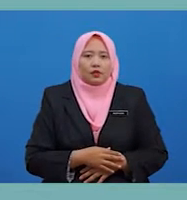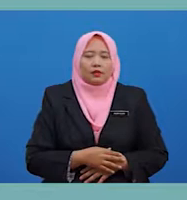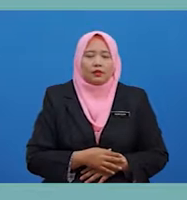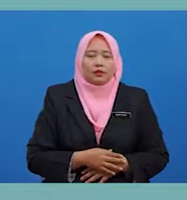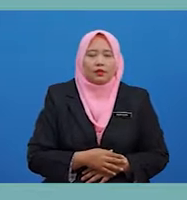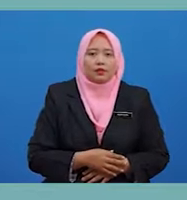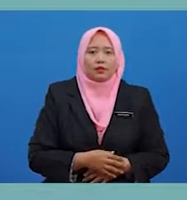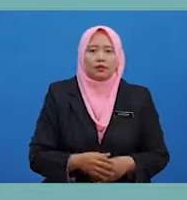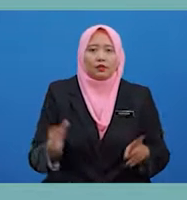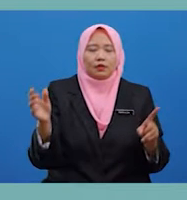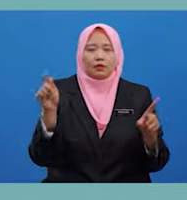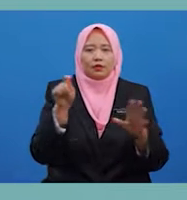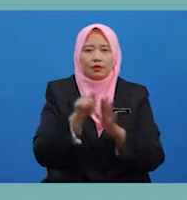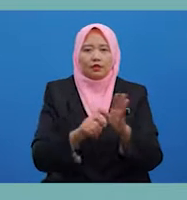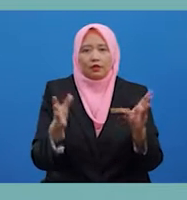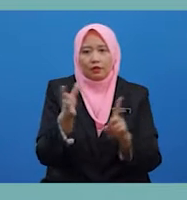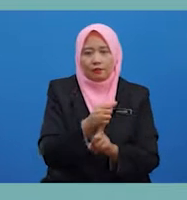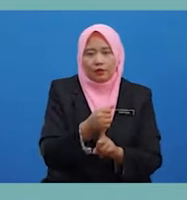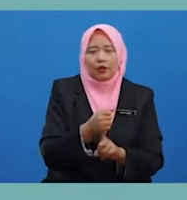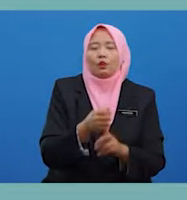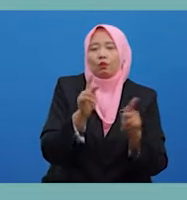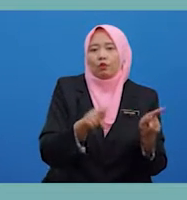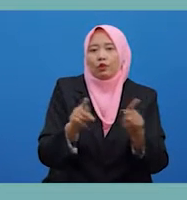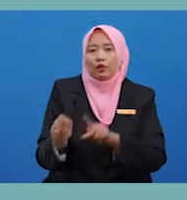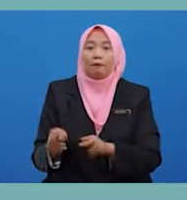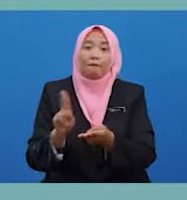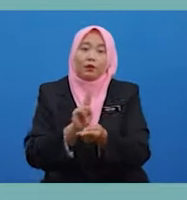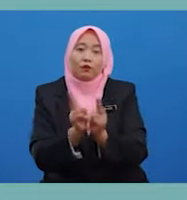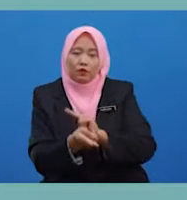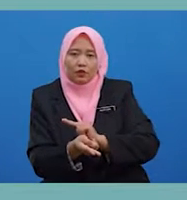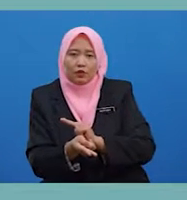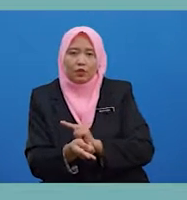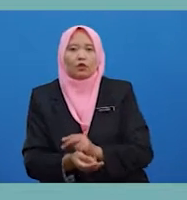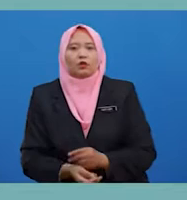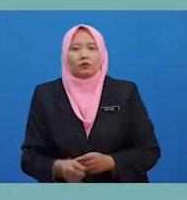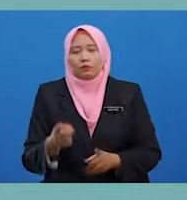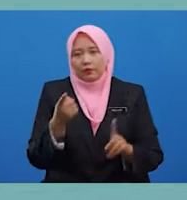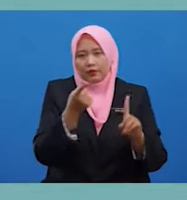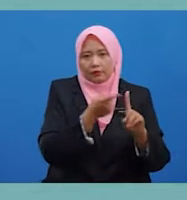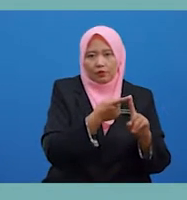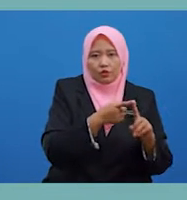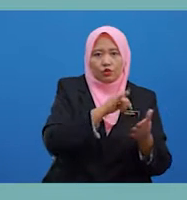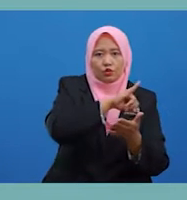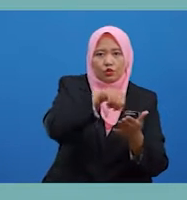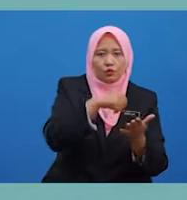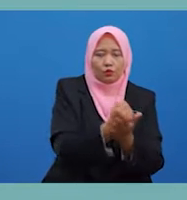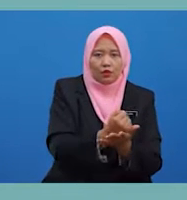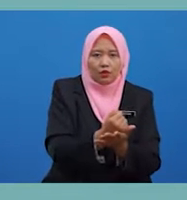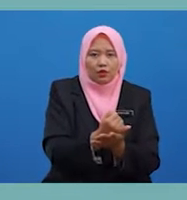terdapat pola perubahan, iaitu pertama, jumlah keseluruhan menunjukkan pola